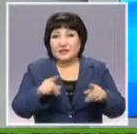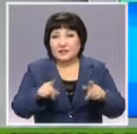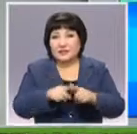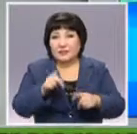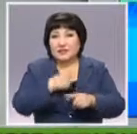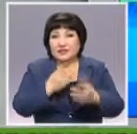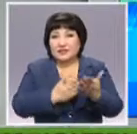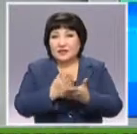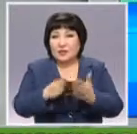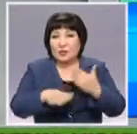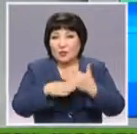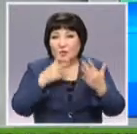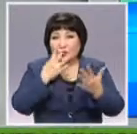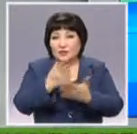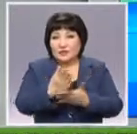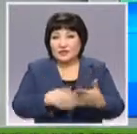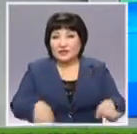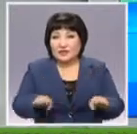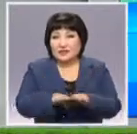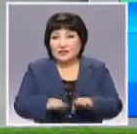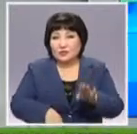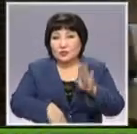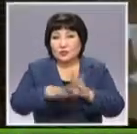қызметінің деңгейін көтеруге болады.